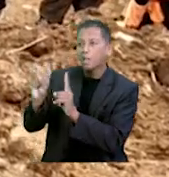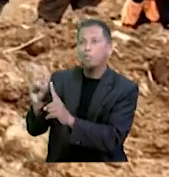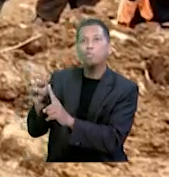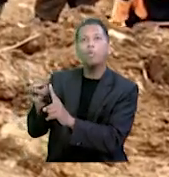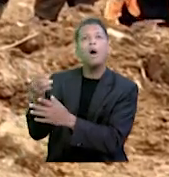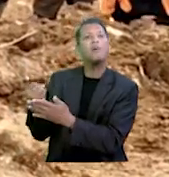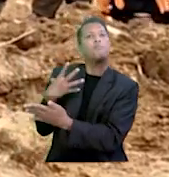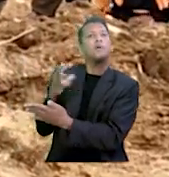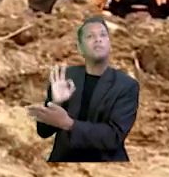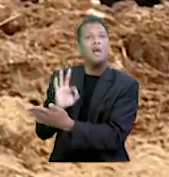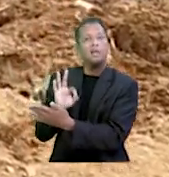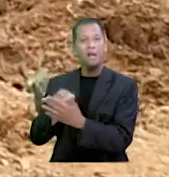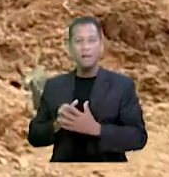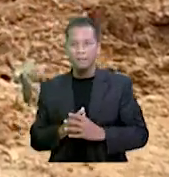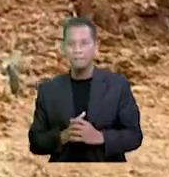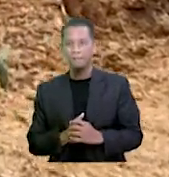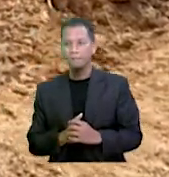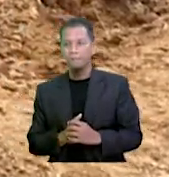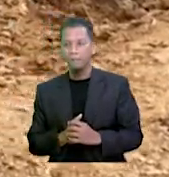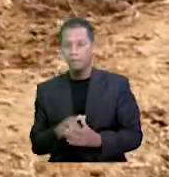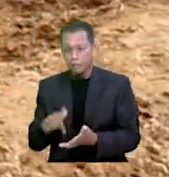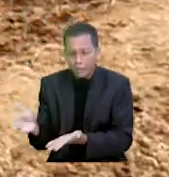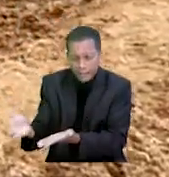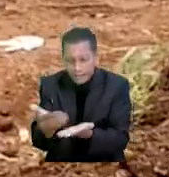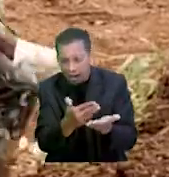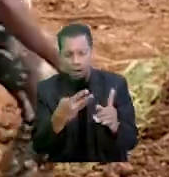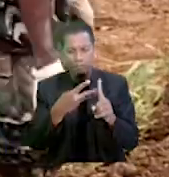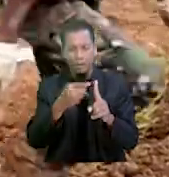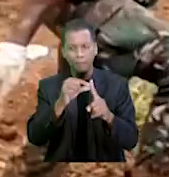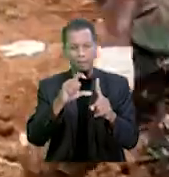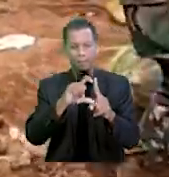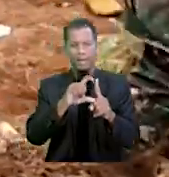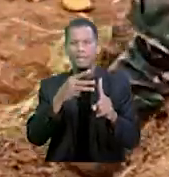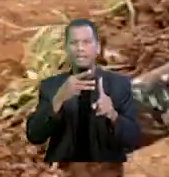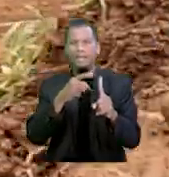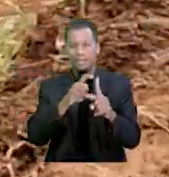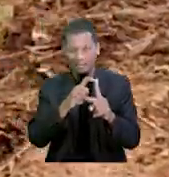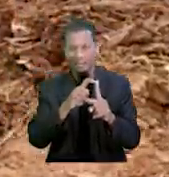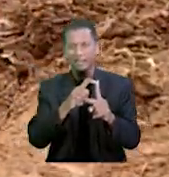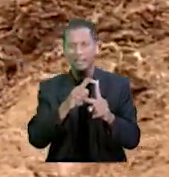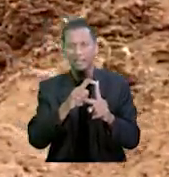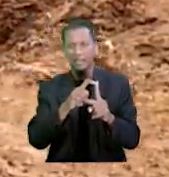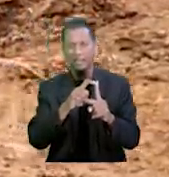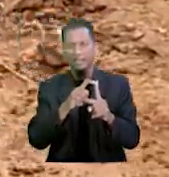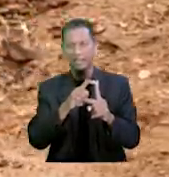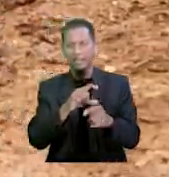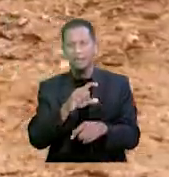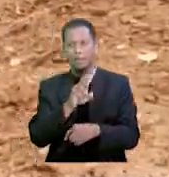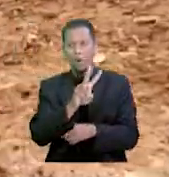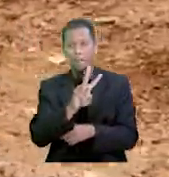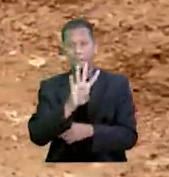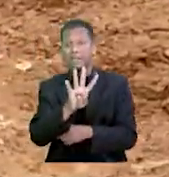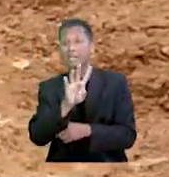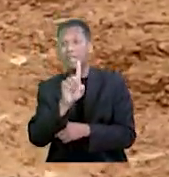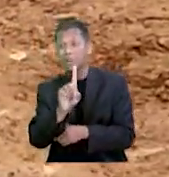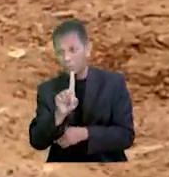data BPBD hingga Jumat petang sebanyak 310 korban meninggal sudah ditemukan 9 korban diantaranya merupakan Warga yang